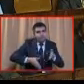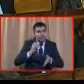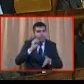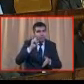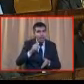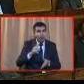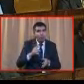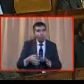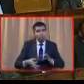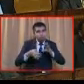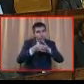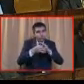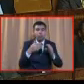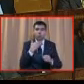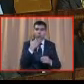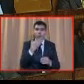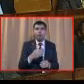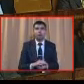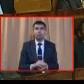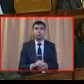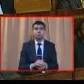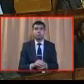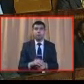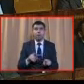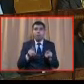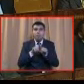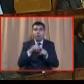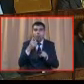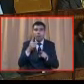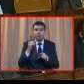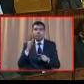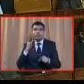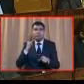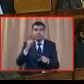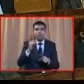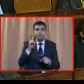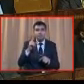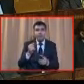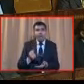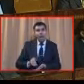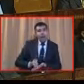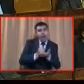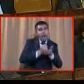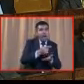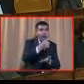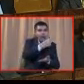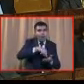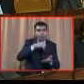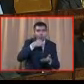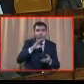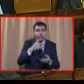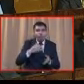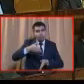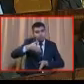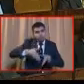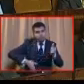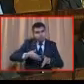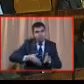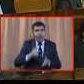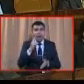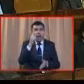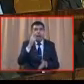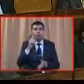النمر. نريد أن تنخرطوا كعادتكم في الطريق الإقليمي 2016